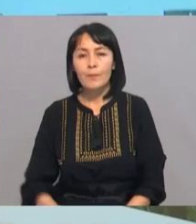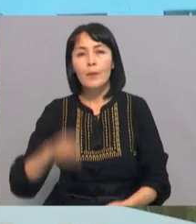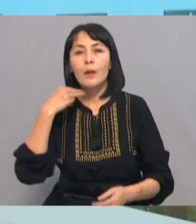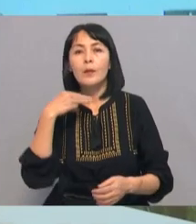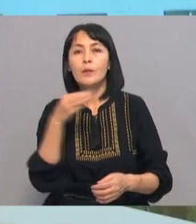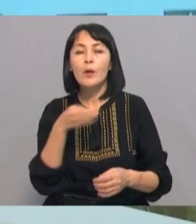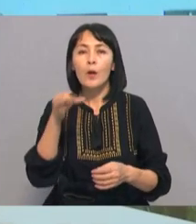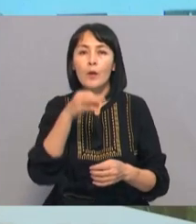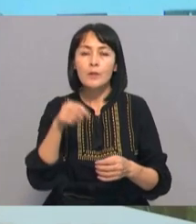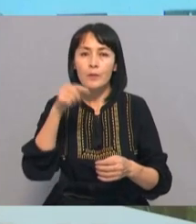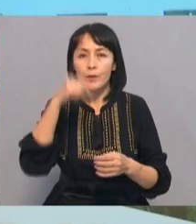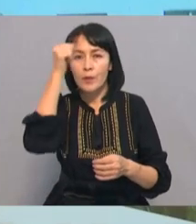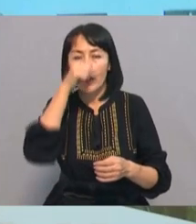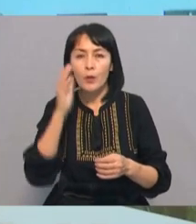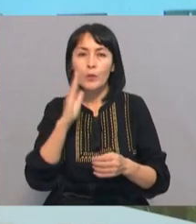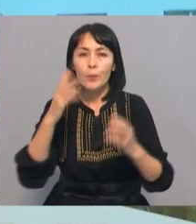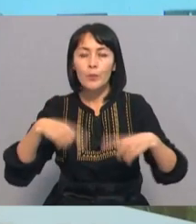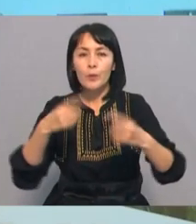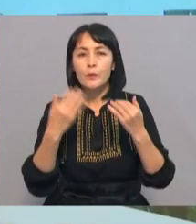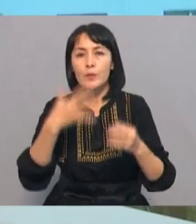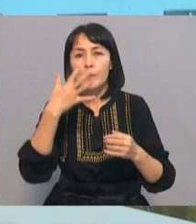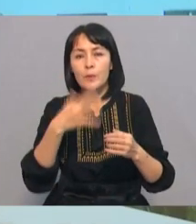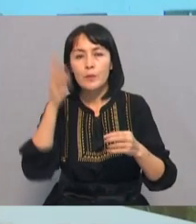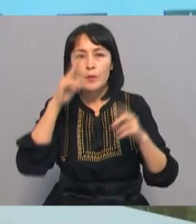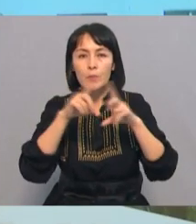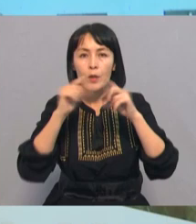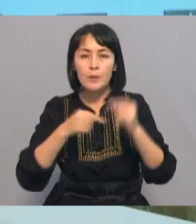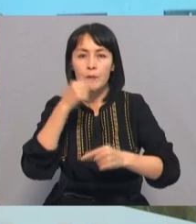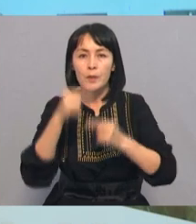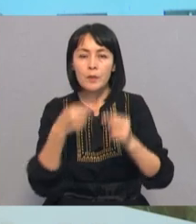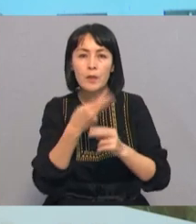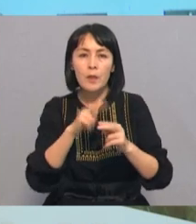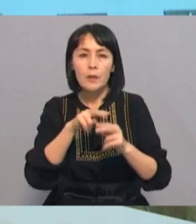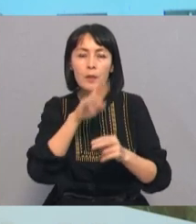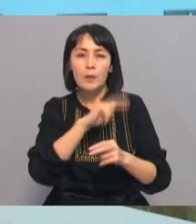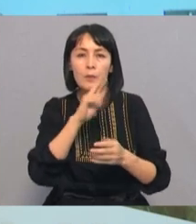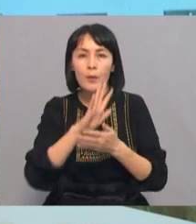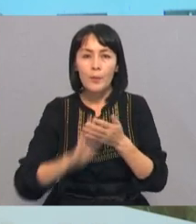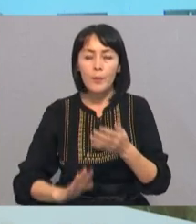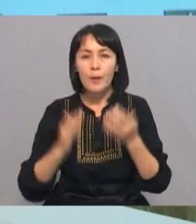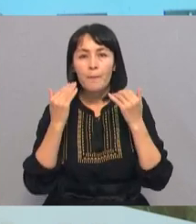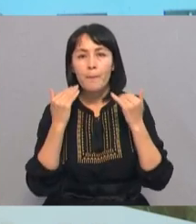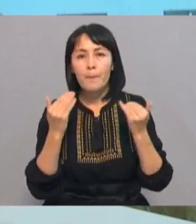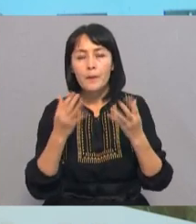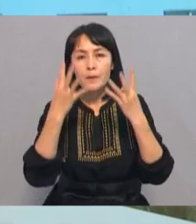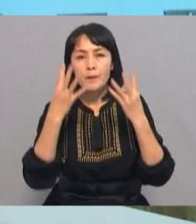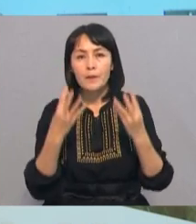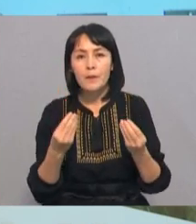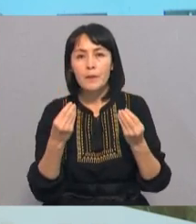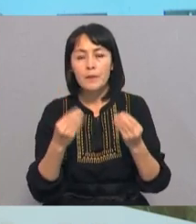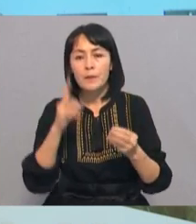В Туркестанской области в этом году будет построено более 50 школ. В дальнейшем эта работа будет продолжена системно. На сегодняшний